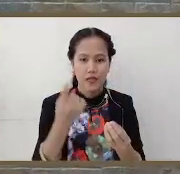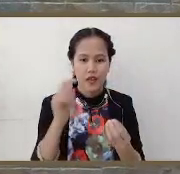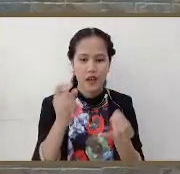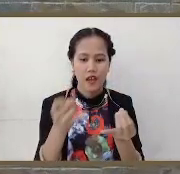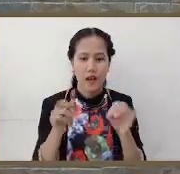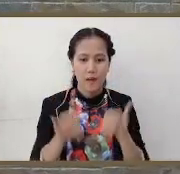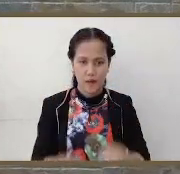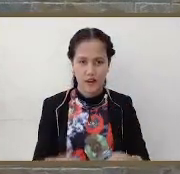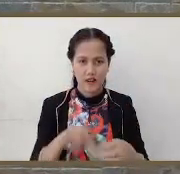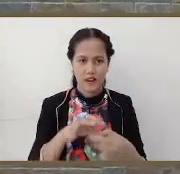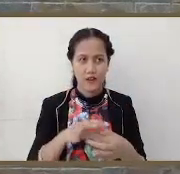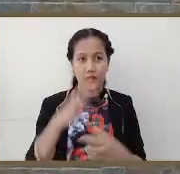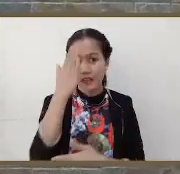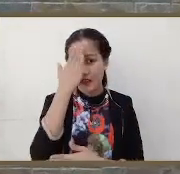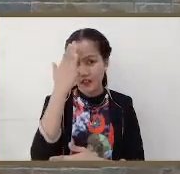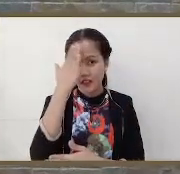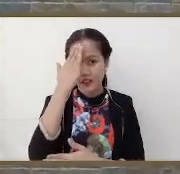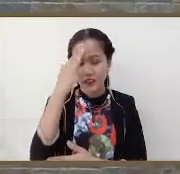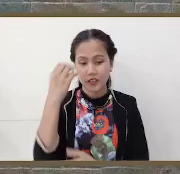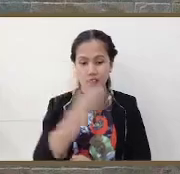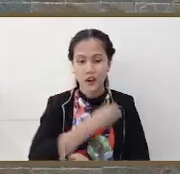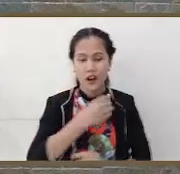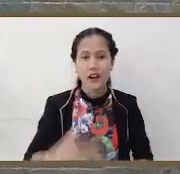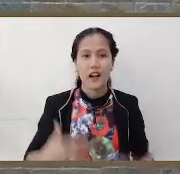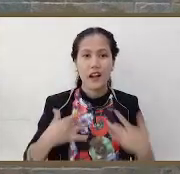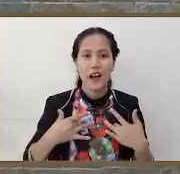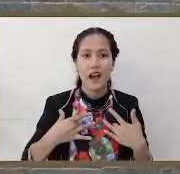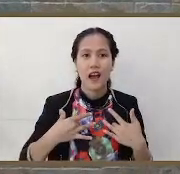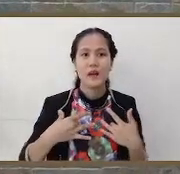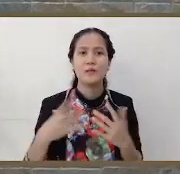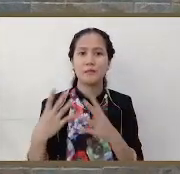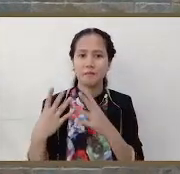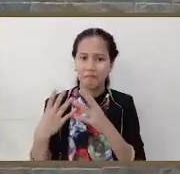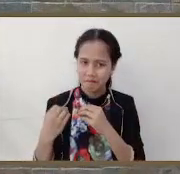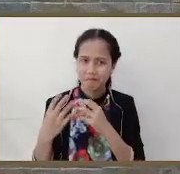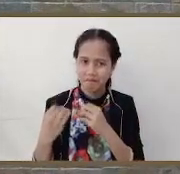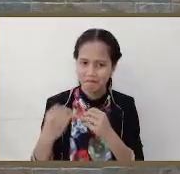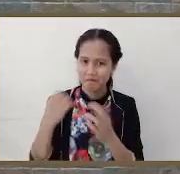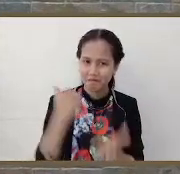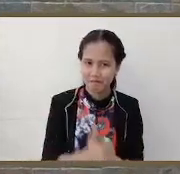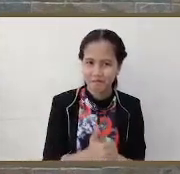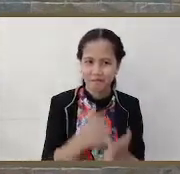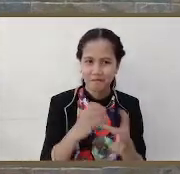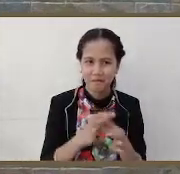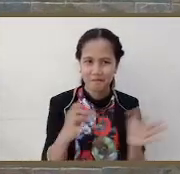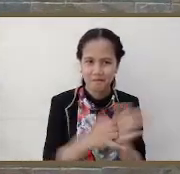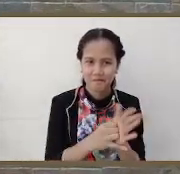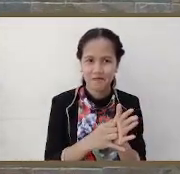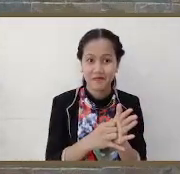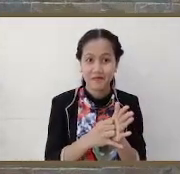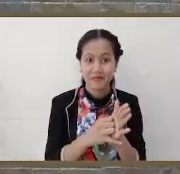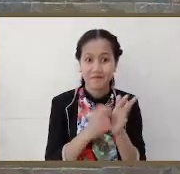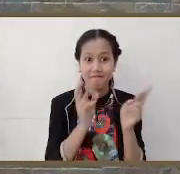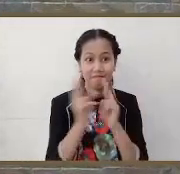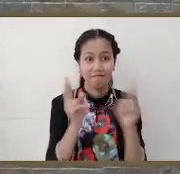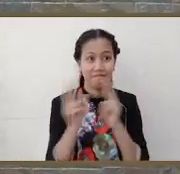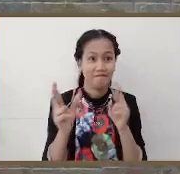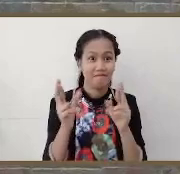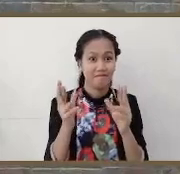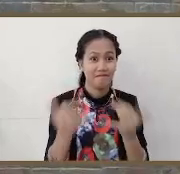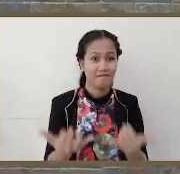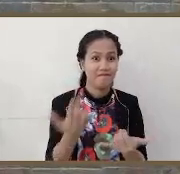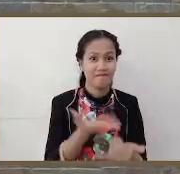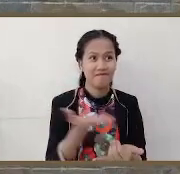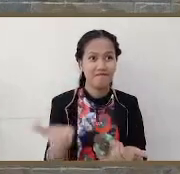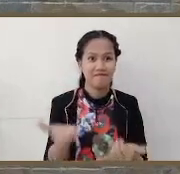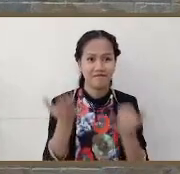His knowledge in our life. I believe you will agree with that. Amen. Amen. Are we ready for the preaching? Amen.